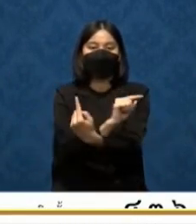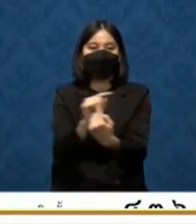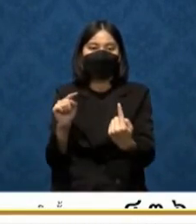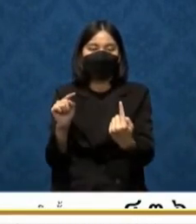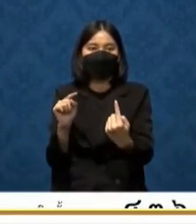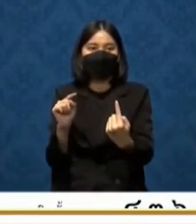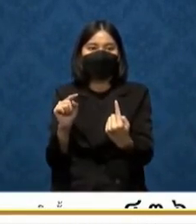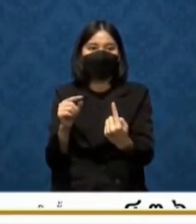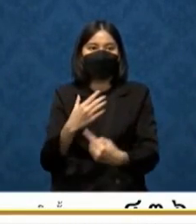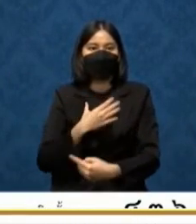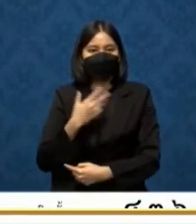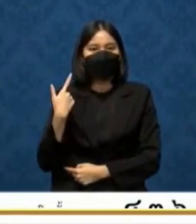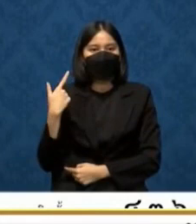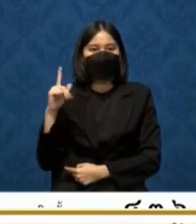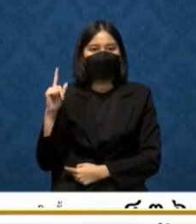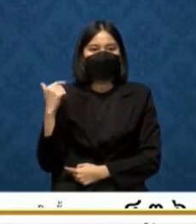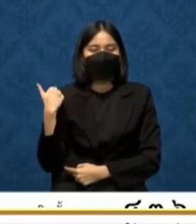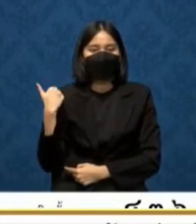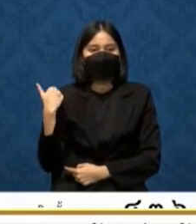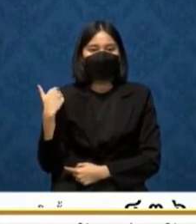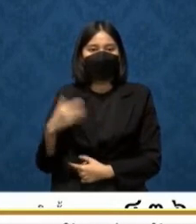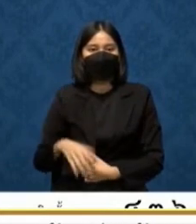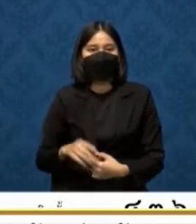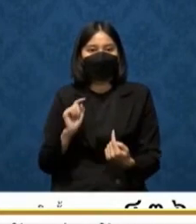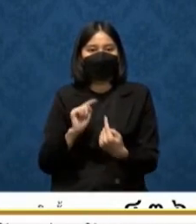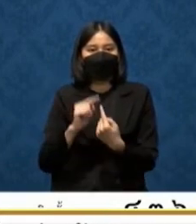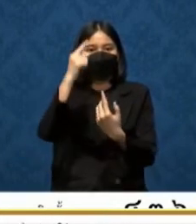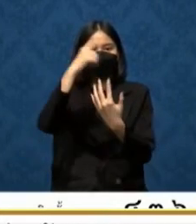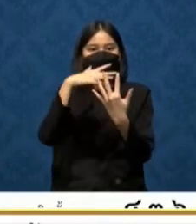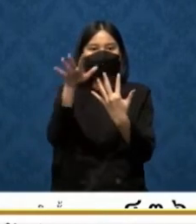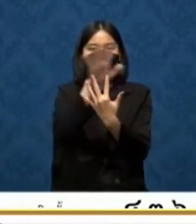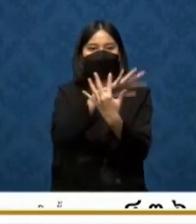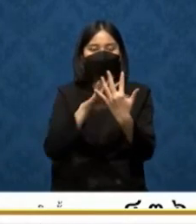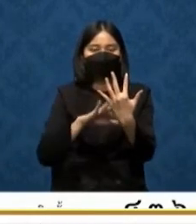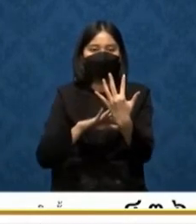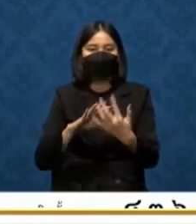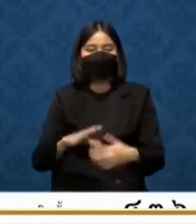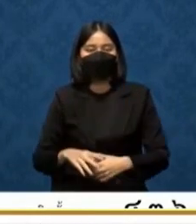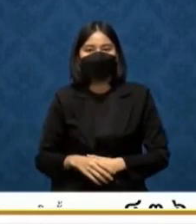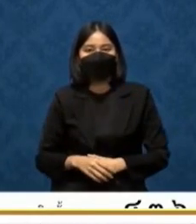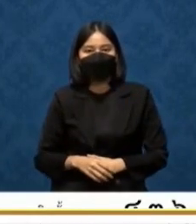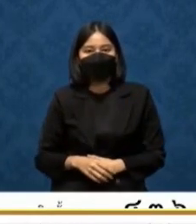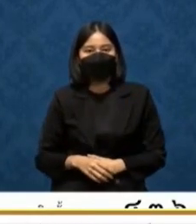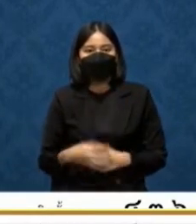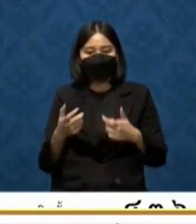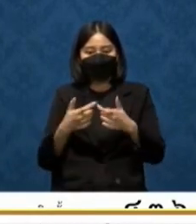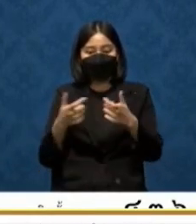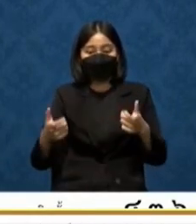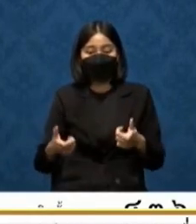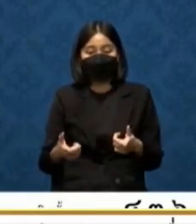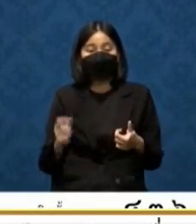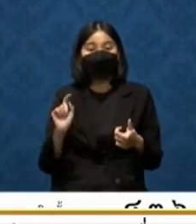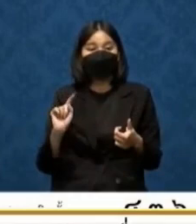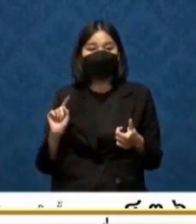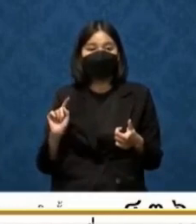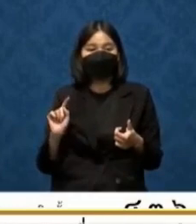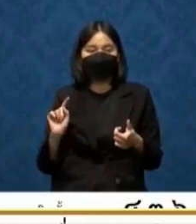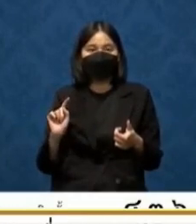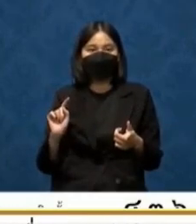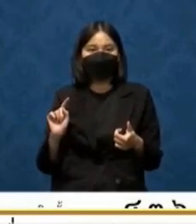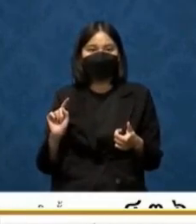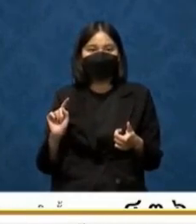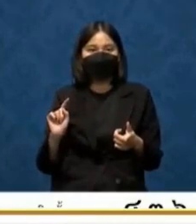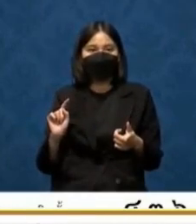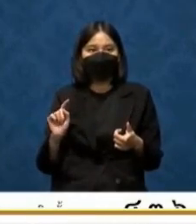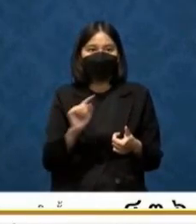เราซึ่งผมคิดวาเป็ประโยชน์อยางยิงต่อประเทศของเราจากรายงานจะเหนว่าท่